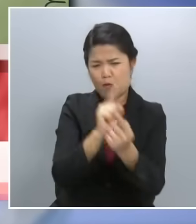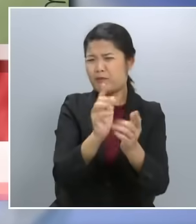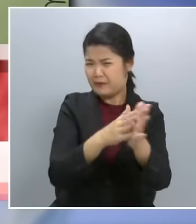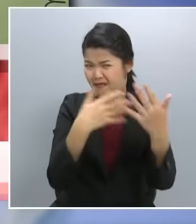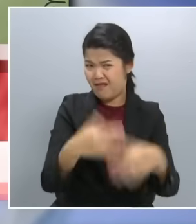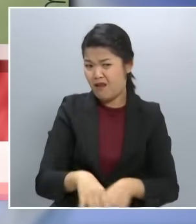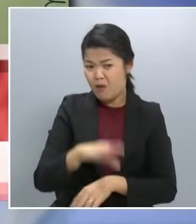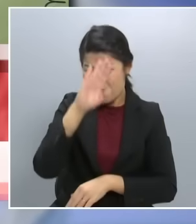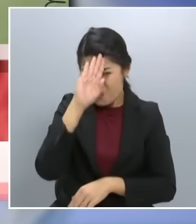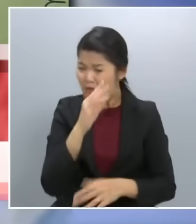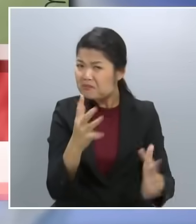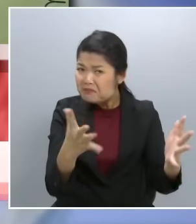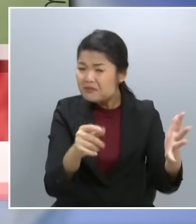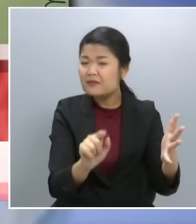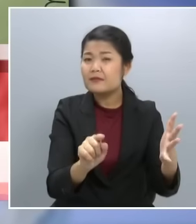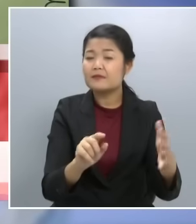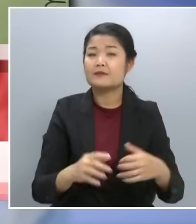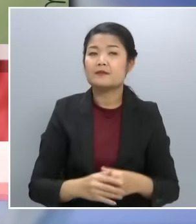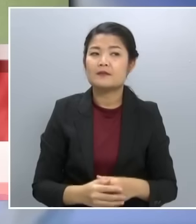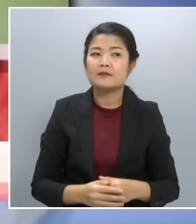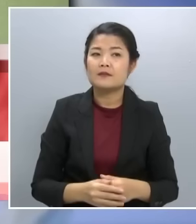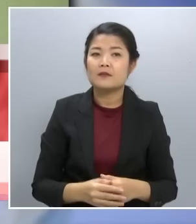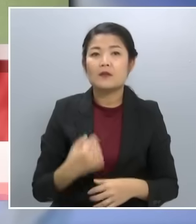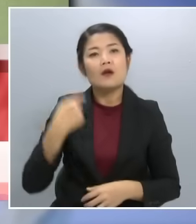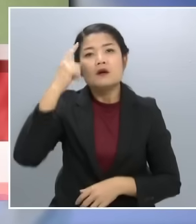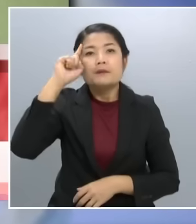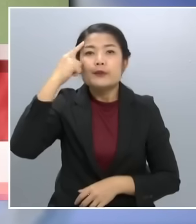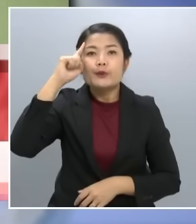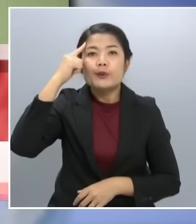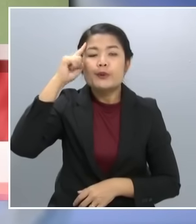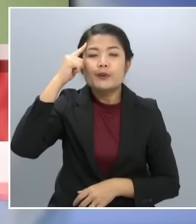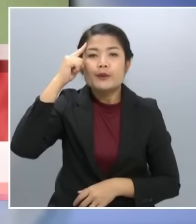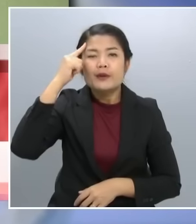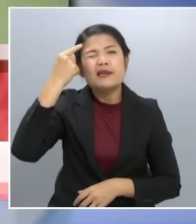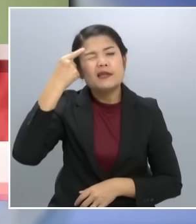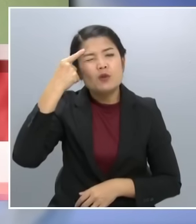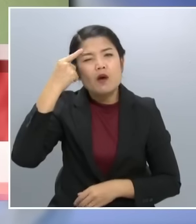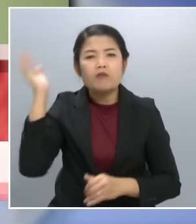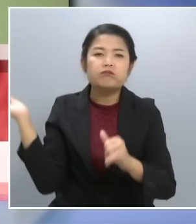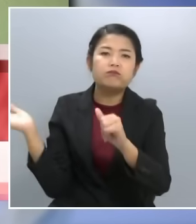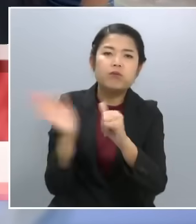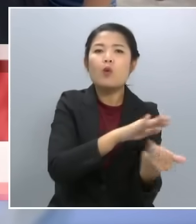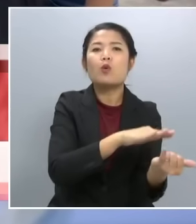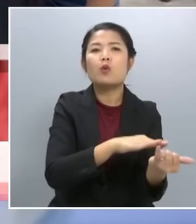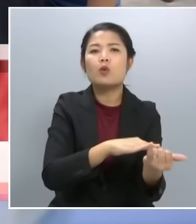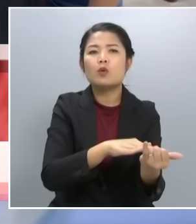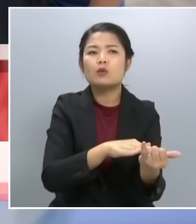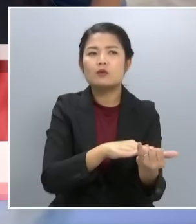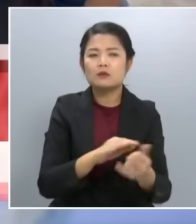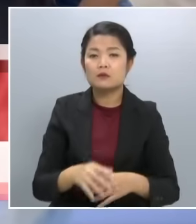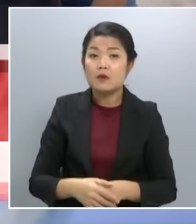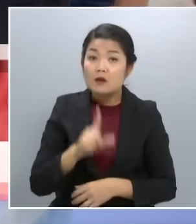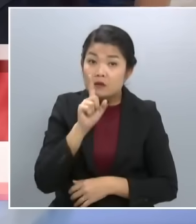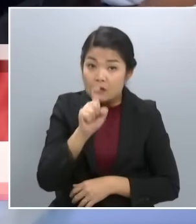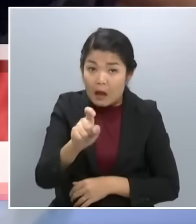พี่แพวไม่เคยเป็นอย่างงนี้นะอะไรอย่างเงี้ยเขาก็เลยบอกพี่ก็ไม่รู้พี่อาจจะตีไปแล้วร่วงหนที่นอนอะไรอย่างเงี้ยบอกว่าหนูถามพี่